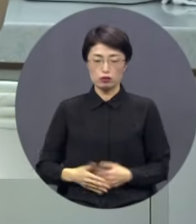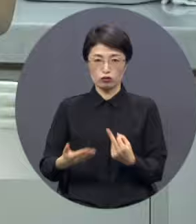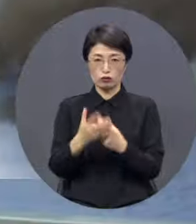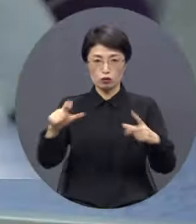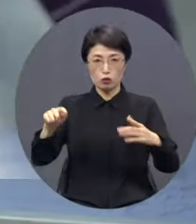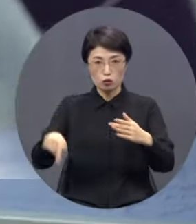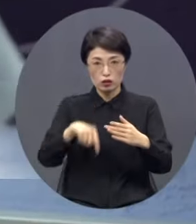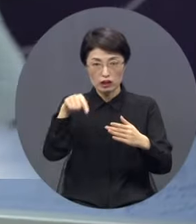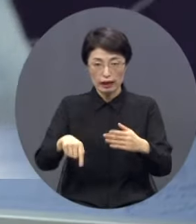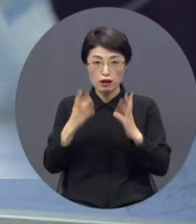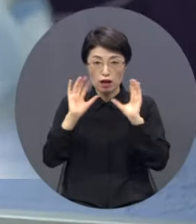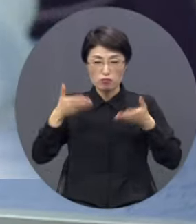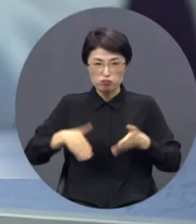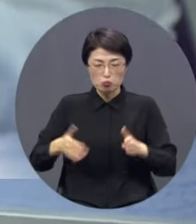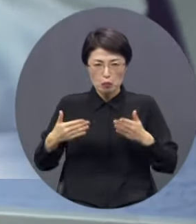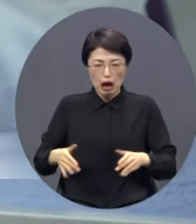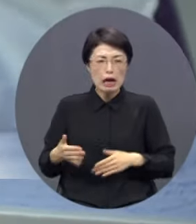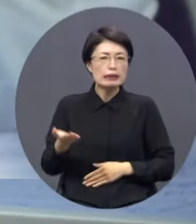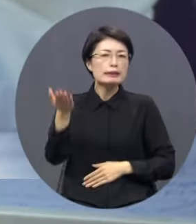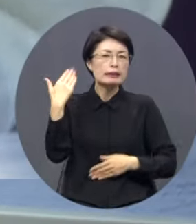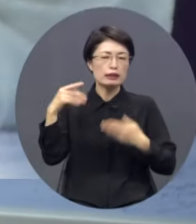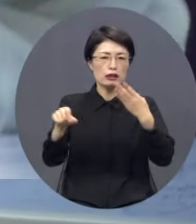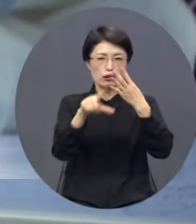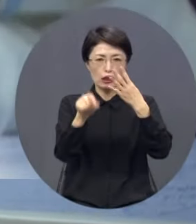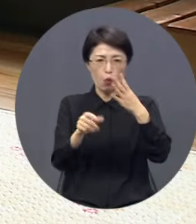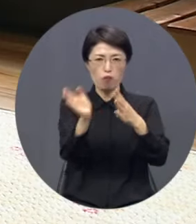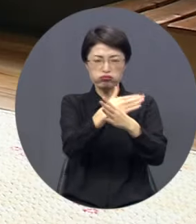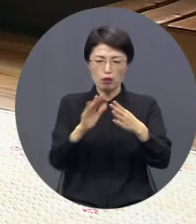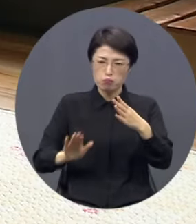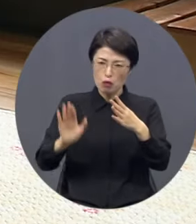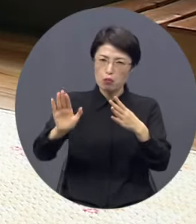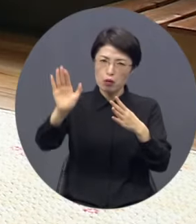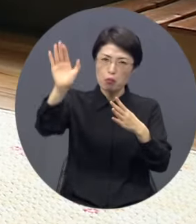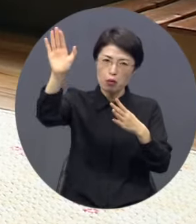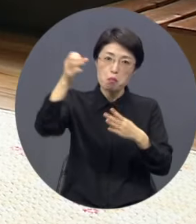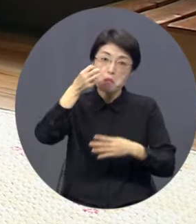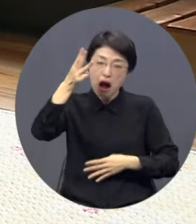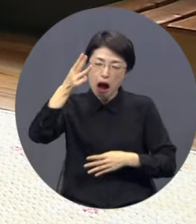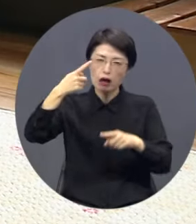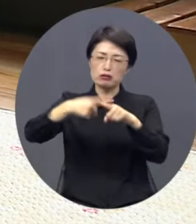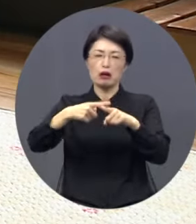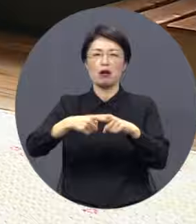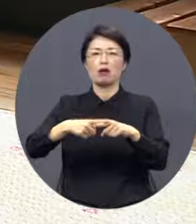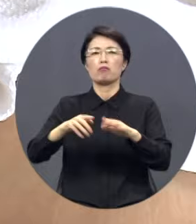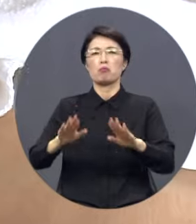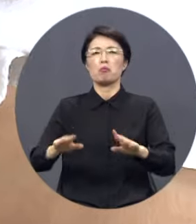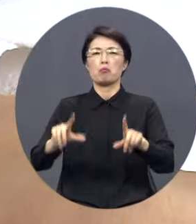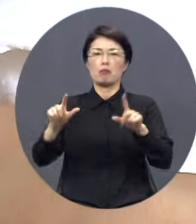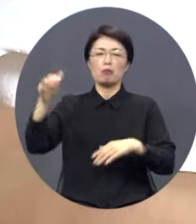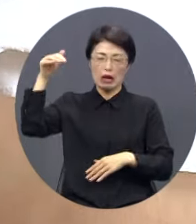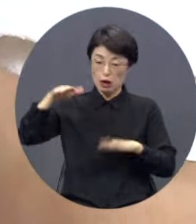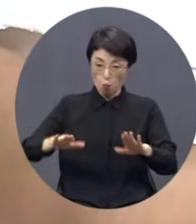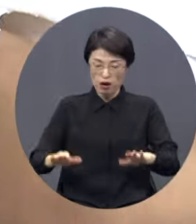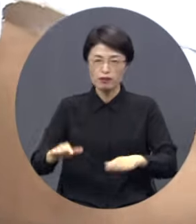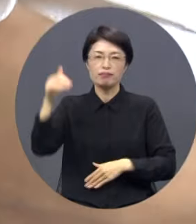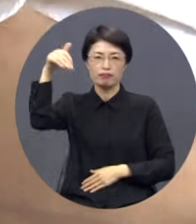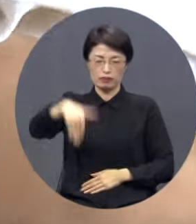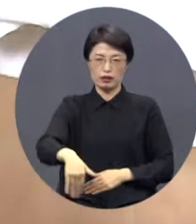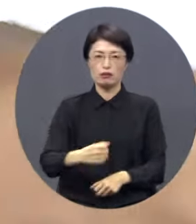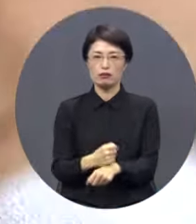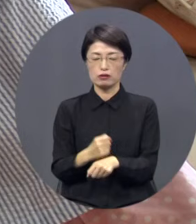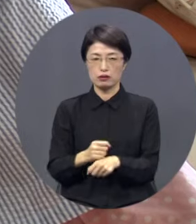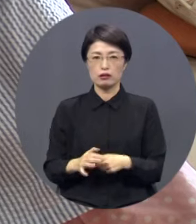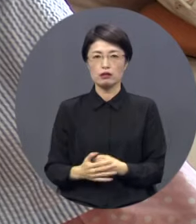수는 지난 4월부터 석 달 연속 증가세를 보인 이후 감소세로 돌아섰습니다. 한편 제주 지역 7월 사망자